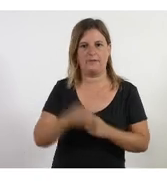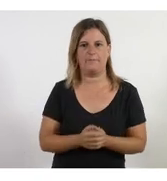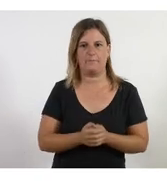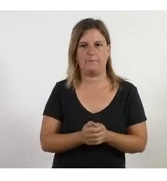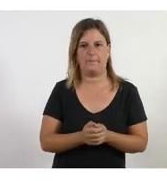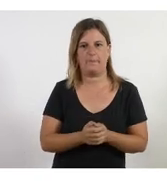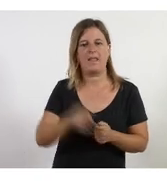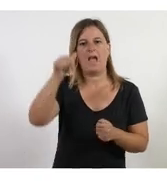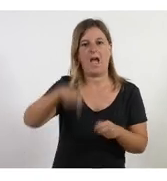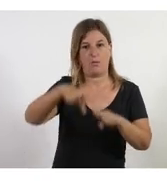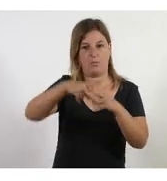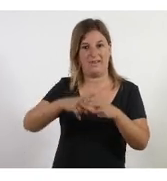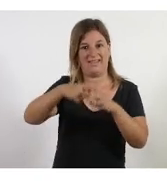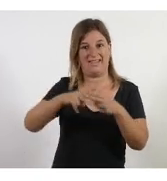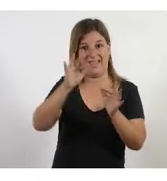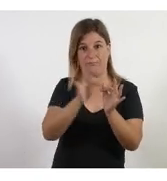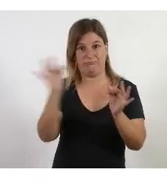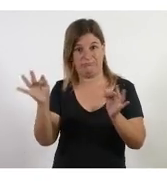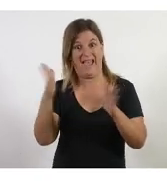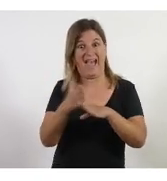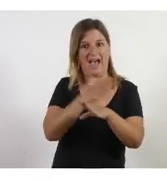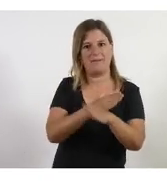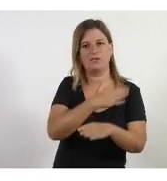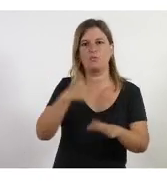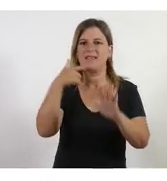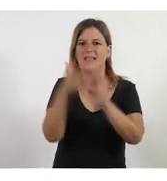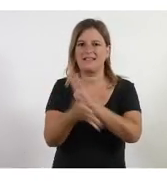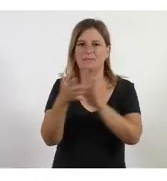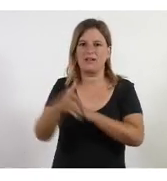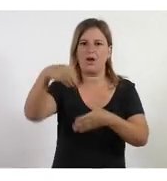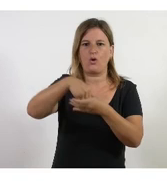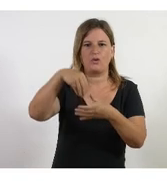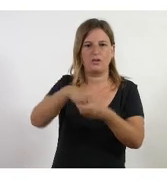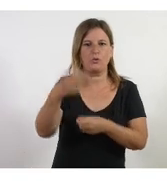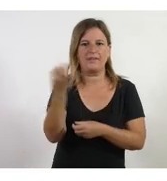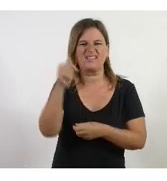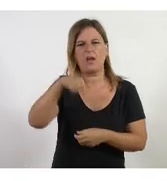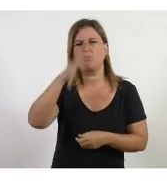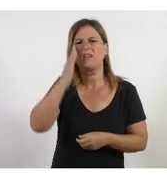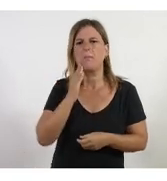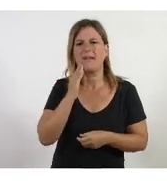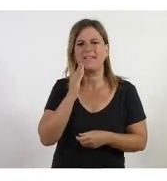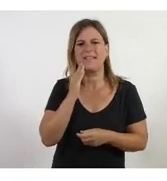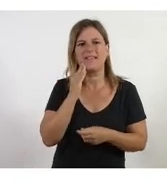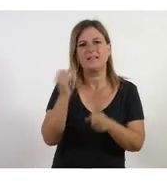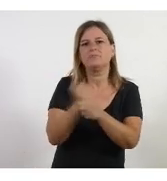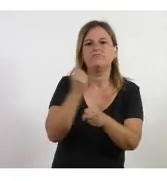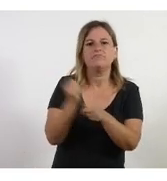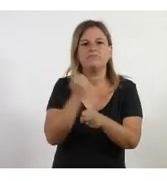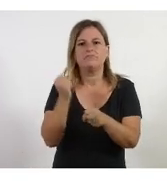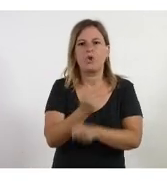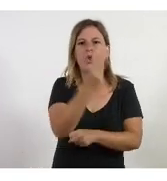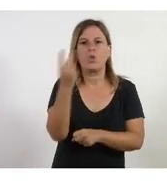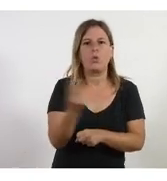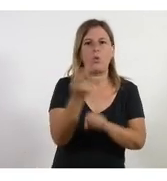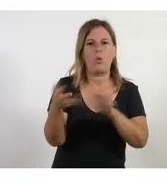pas al taller d'avui, us volia explicar també el contingut i el que treballarem aquest matí en aquestes dues